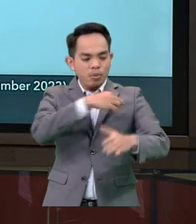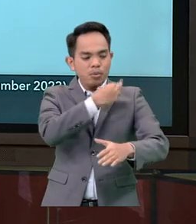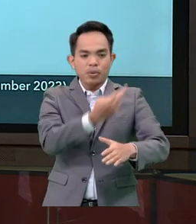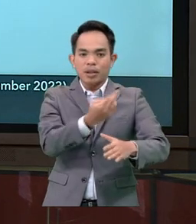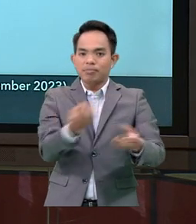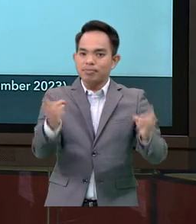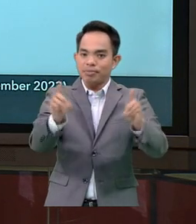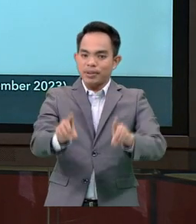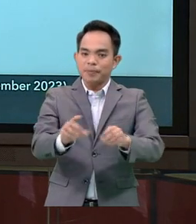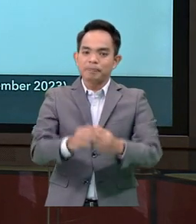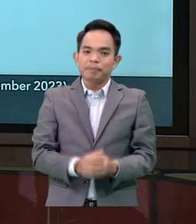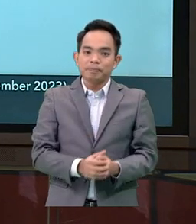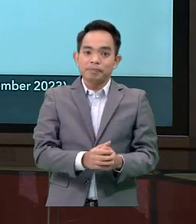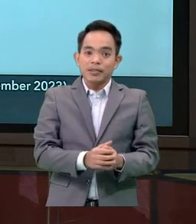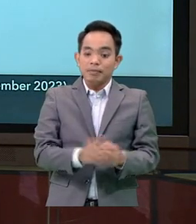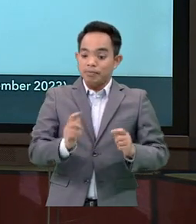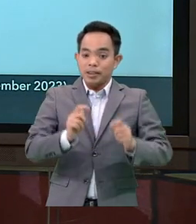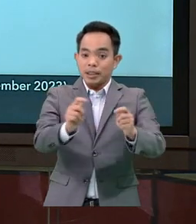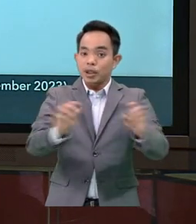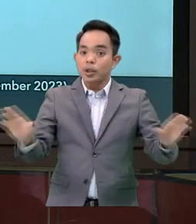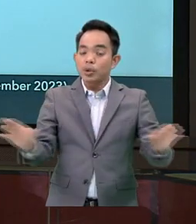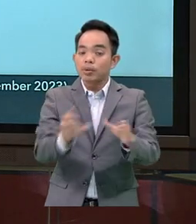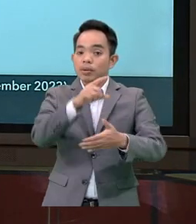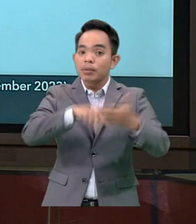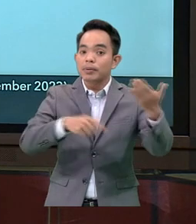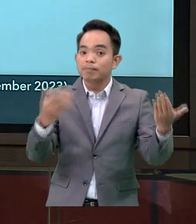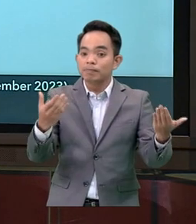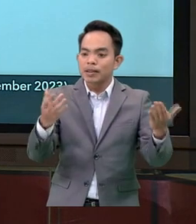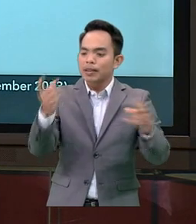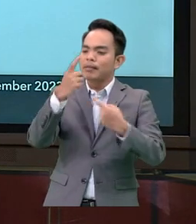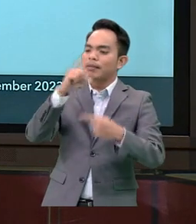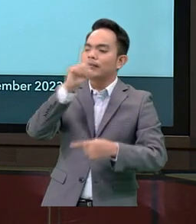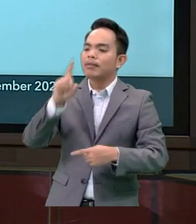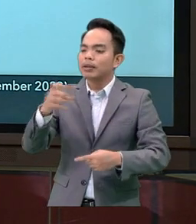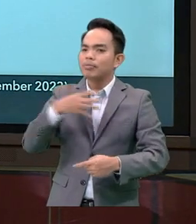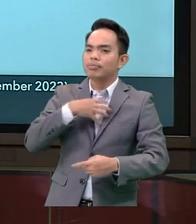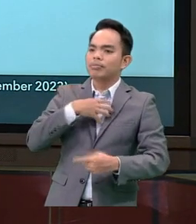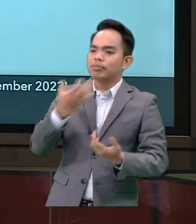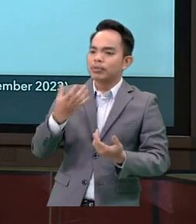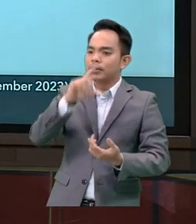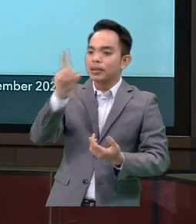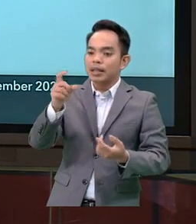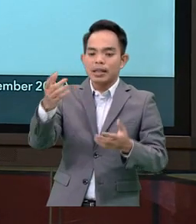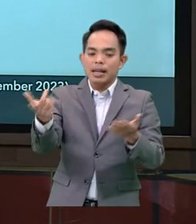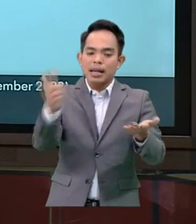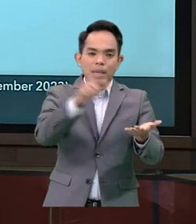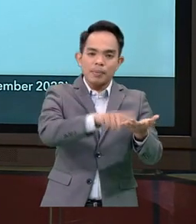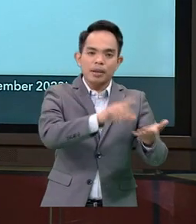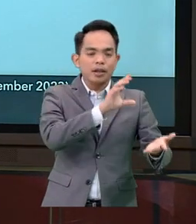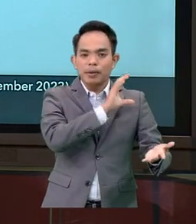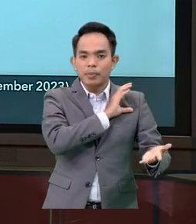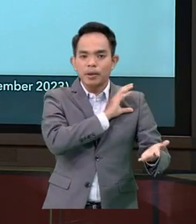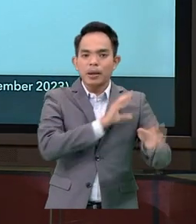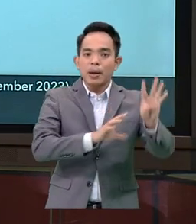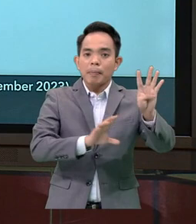dilaporkan dan tindakan yang biasanya diambil apabil tanya kepada responden menyatakan bahawa mereka melaporkan ia kepada pihak berkuasa